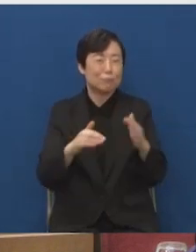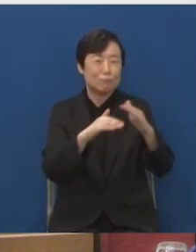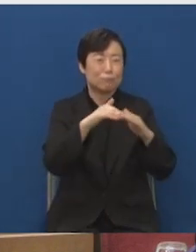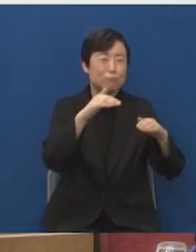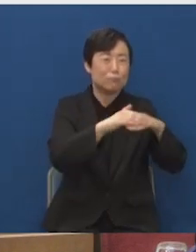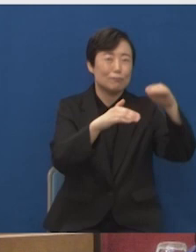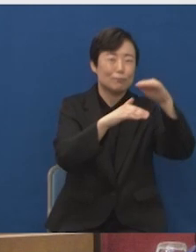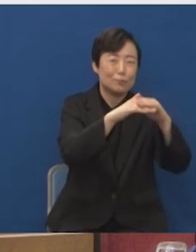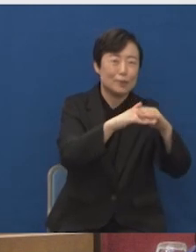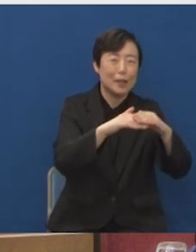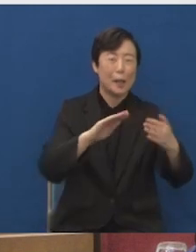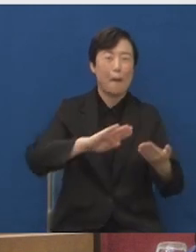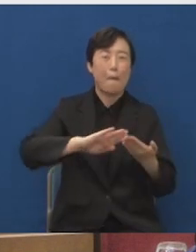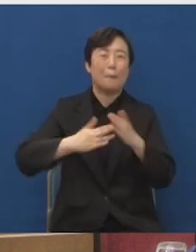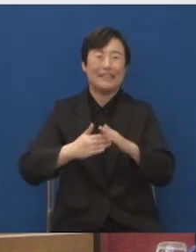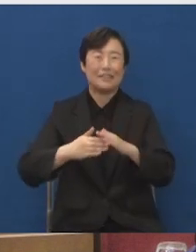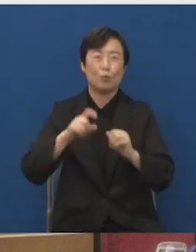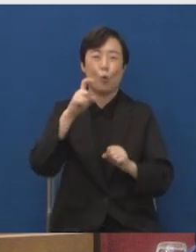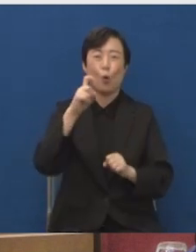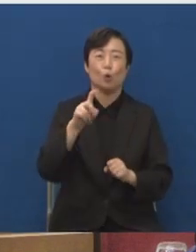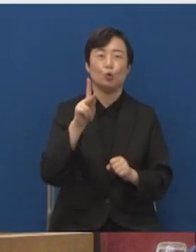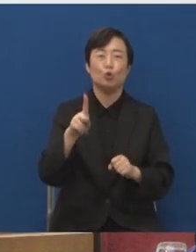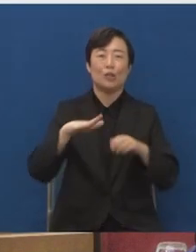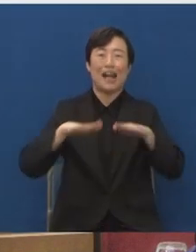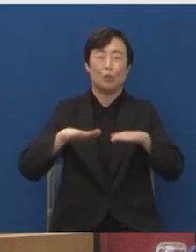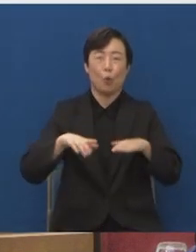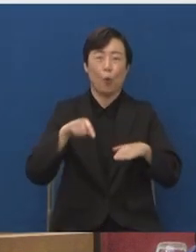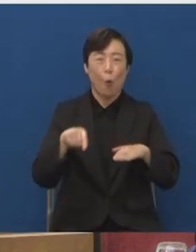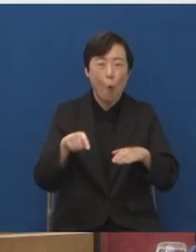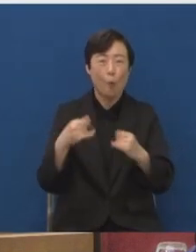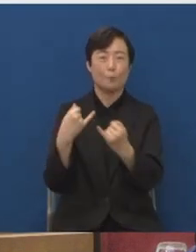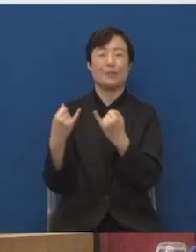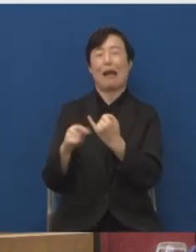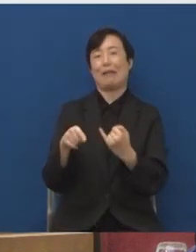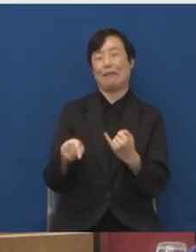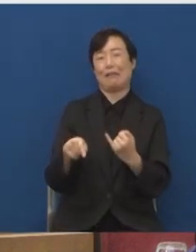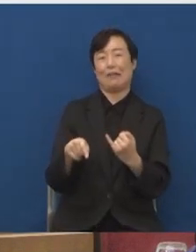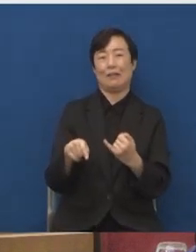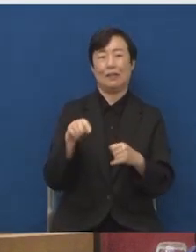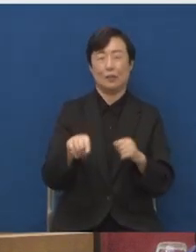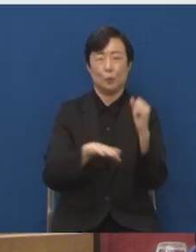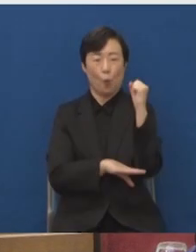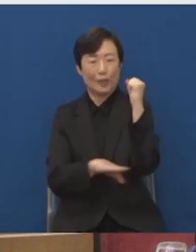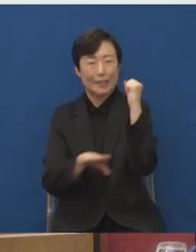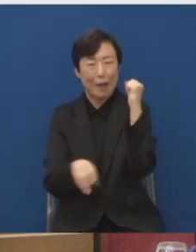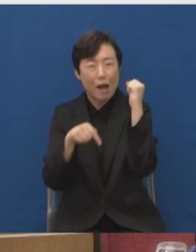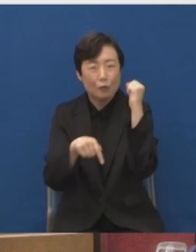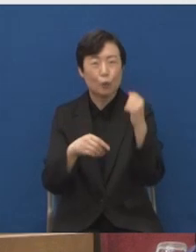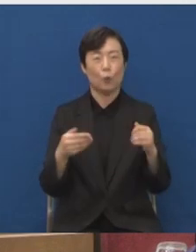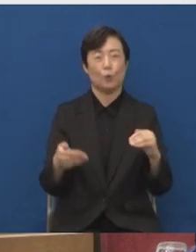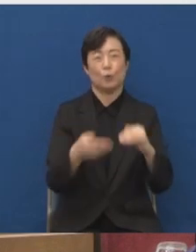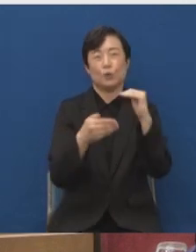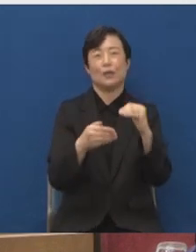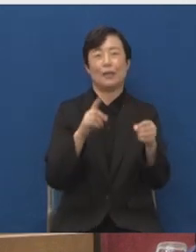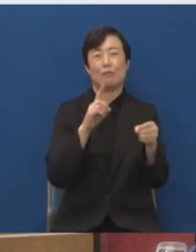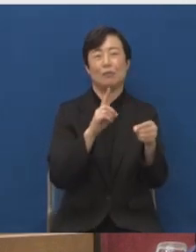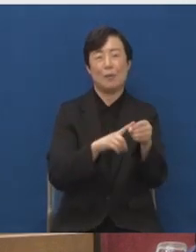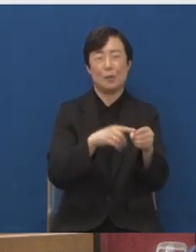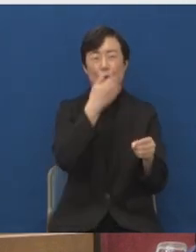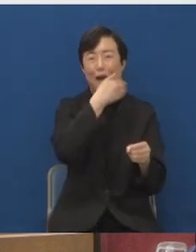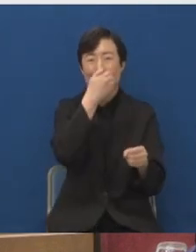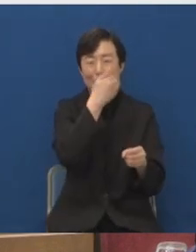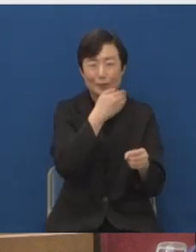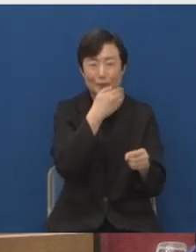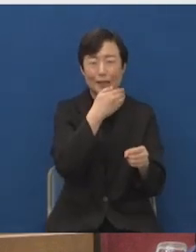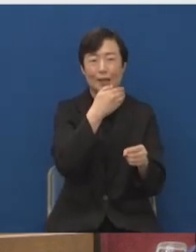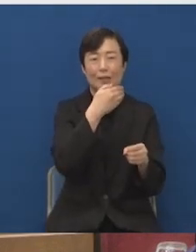のぬか床のような醸成力にあると考えております。ぬか床を育てるにあたっての大切さは、そこ